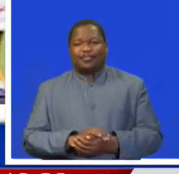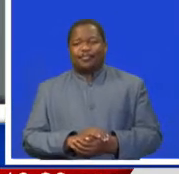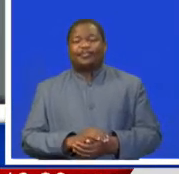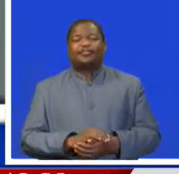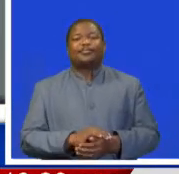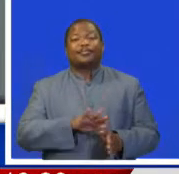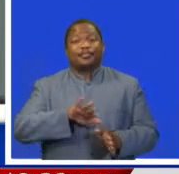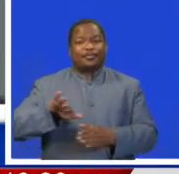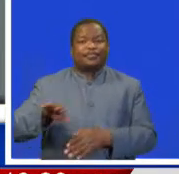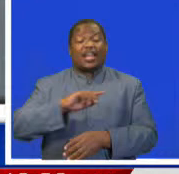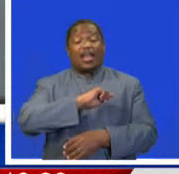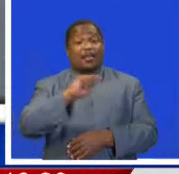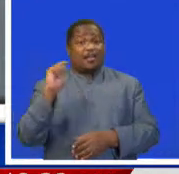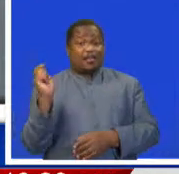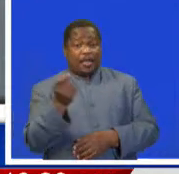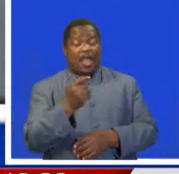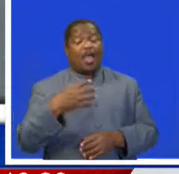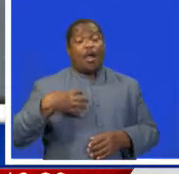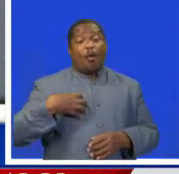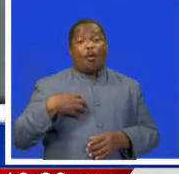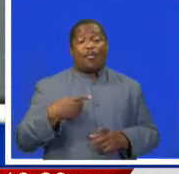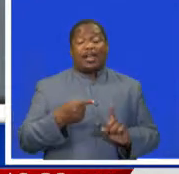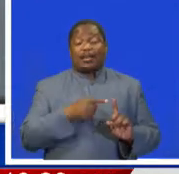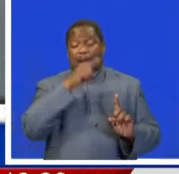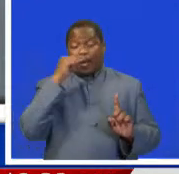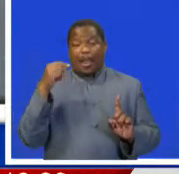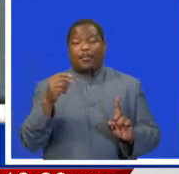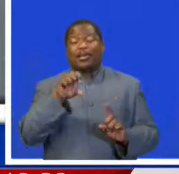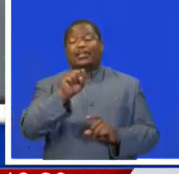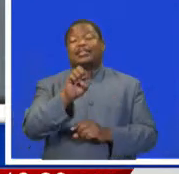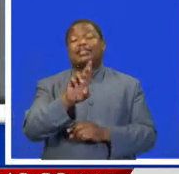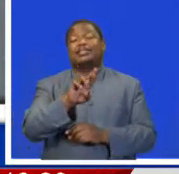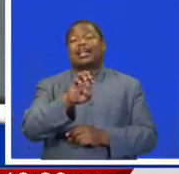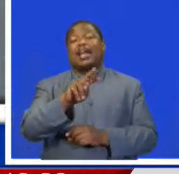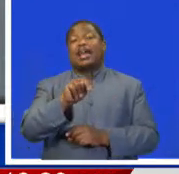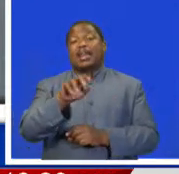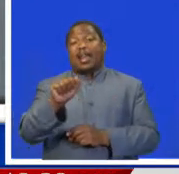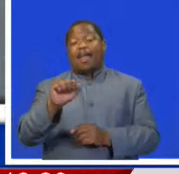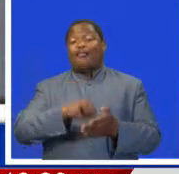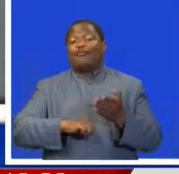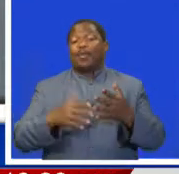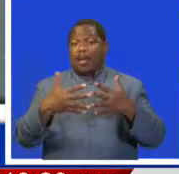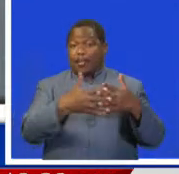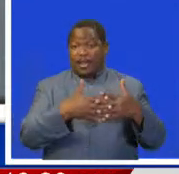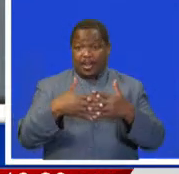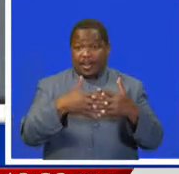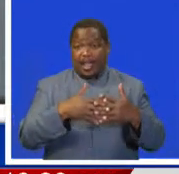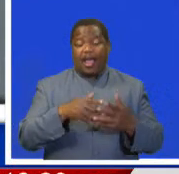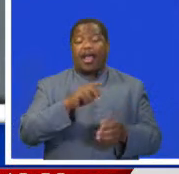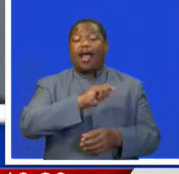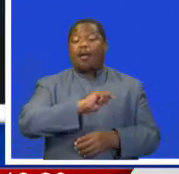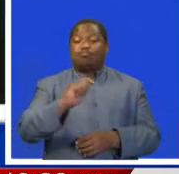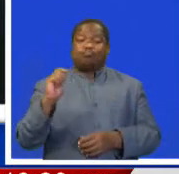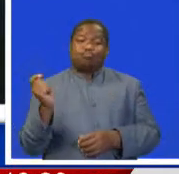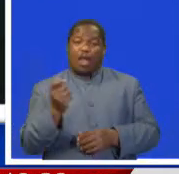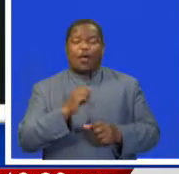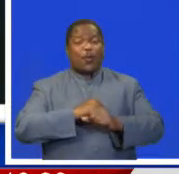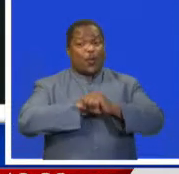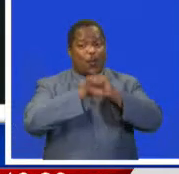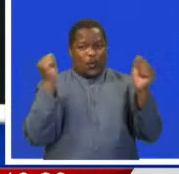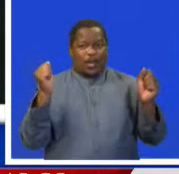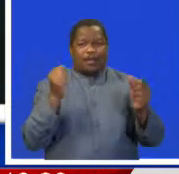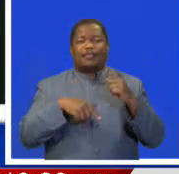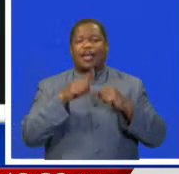wemphebedo tithi Serena Williams waseVenda seMelika soncoba umdlalo wakhe wokuqala ngemva kokuthi emekudlala etinyangeni letisithupha